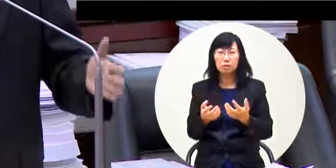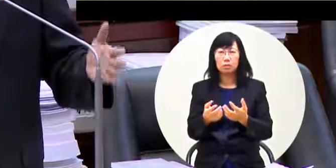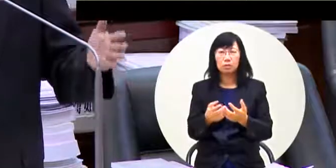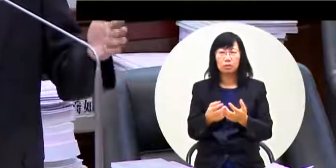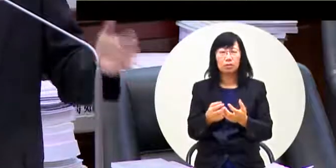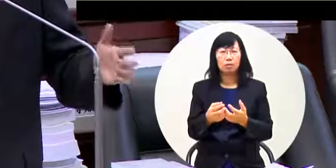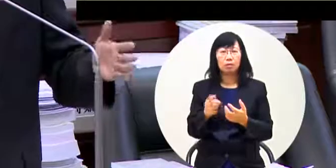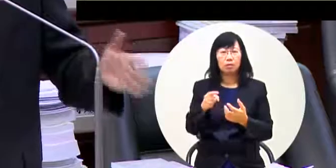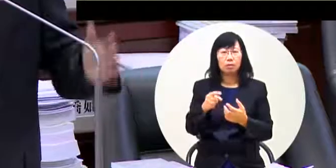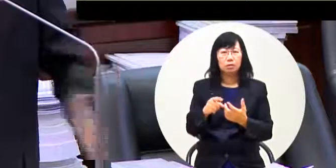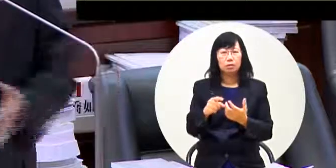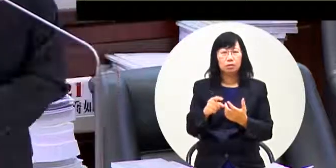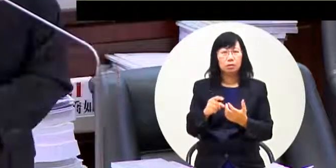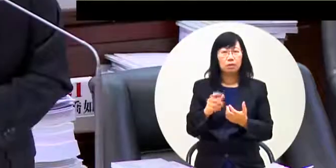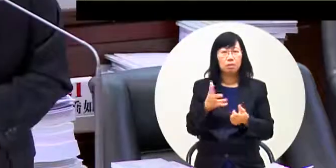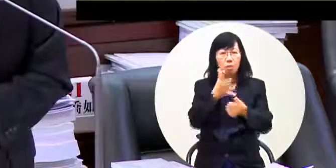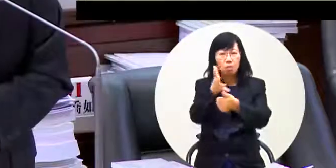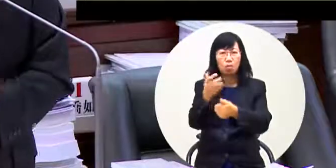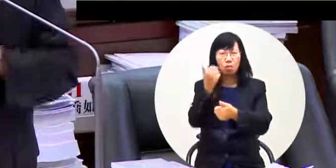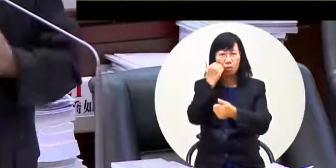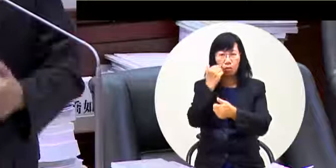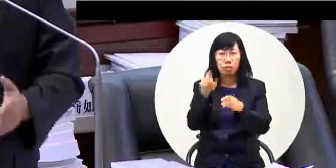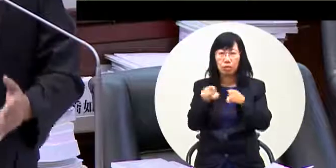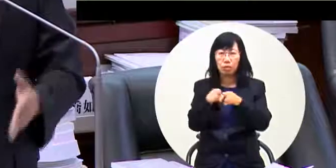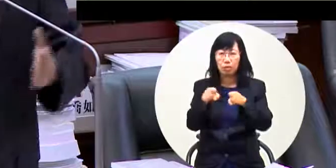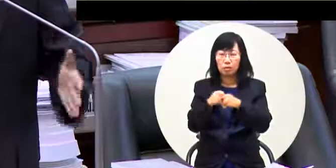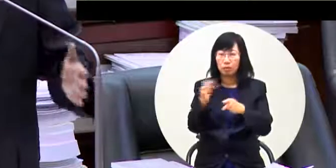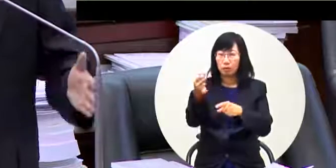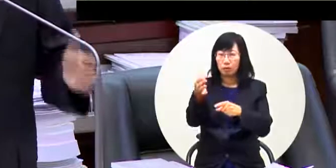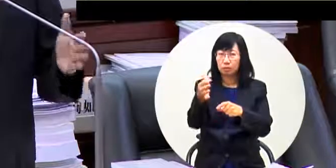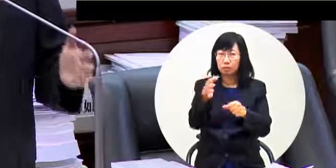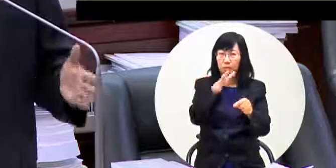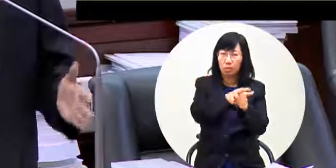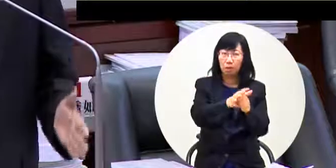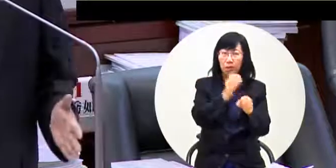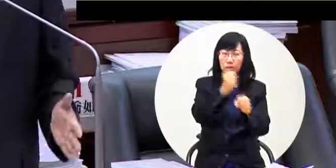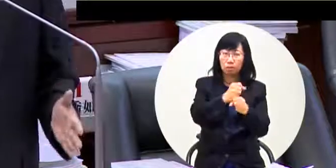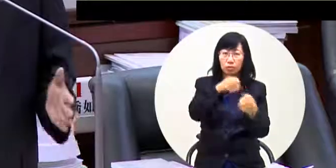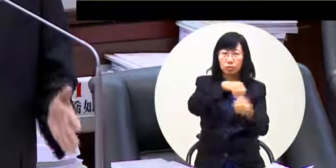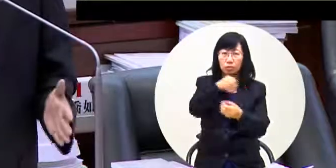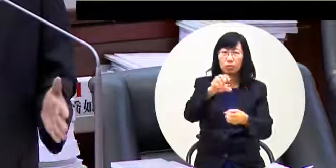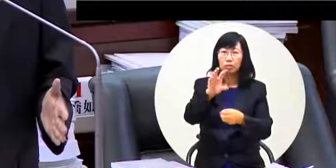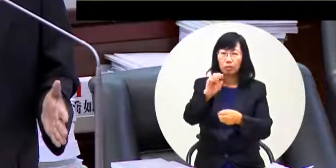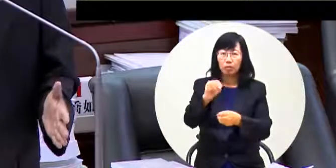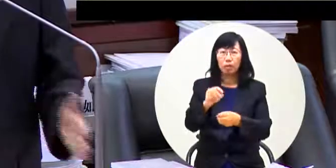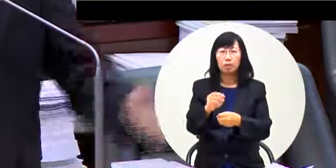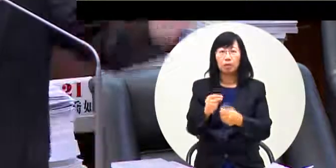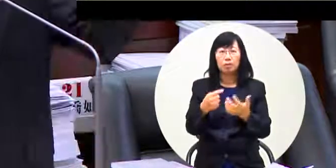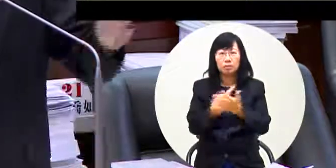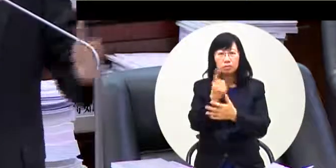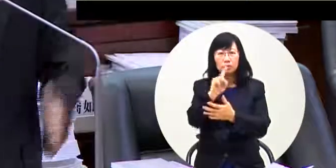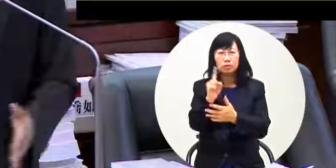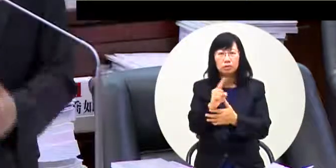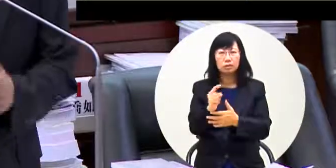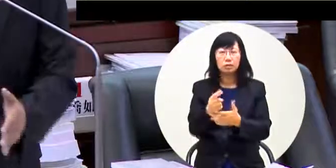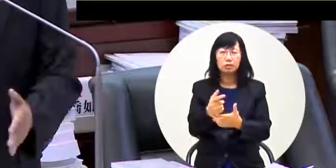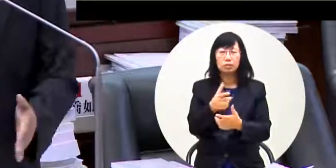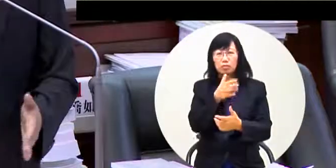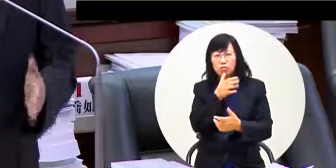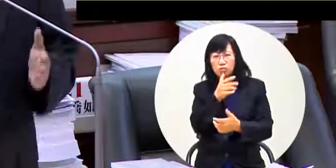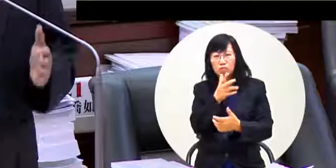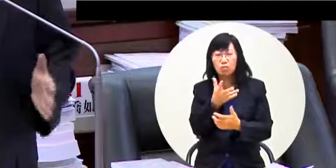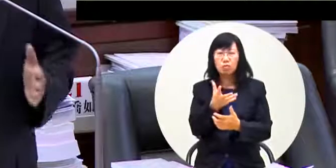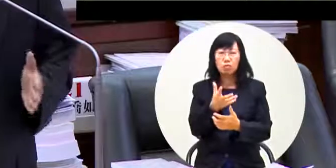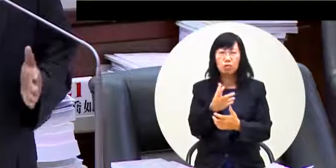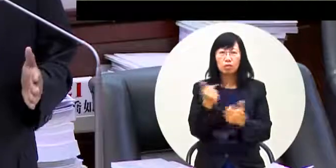一个叫做心卫中心来表示说我们对这一块的重视，但是这个城市需要一个全